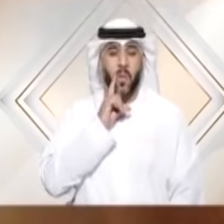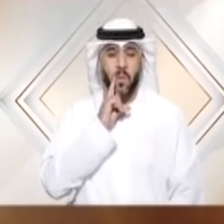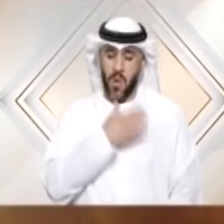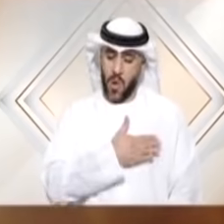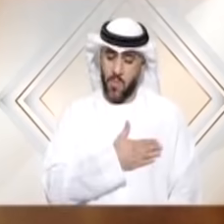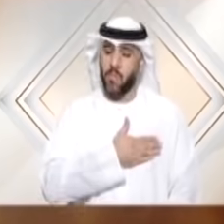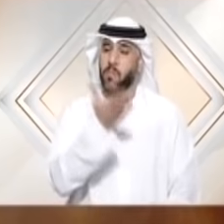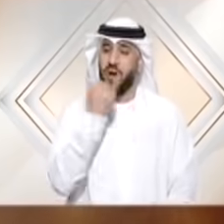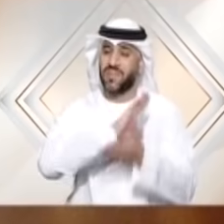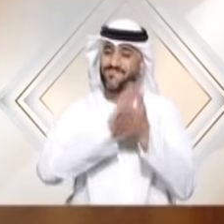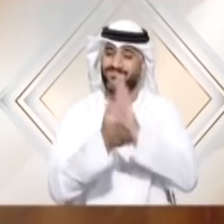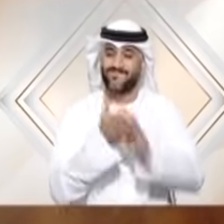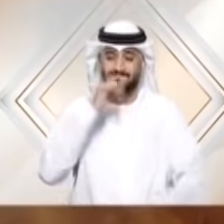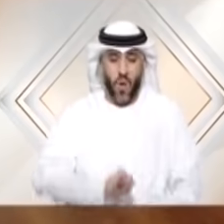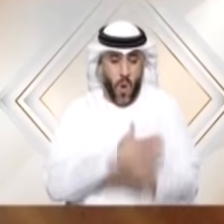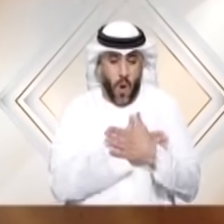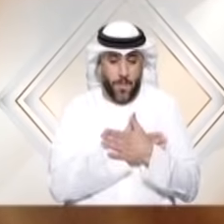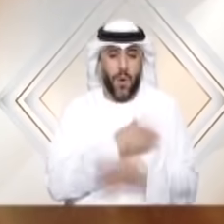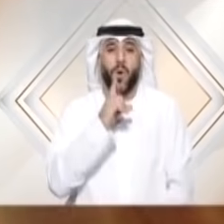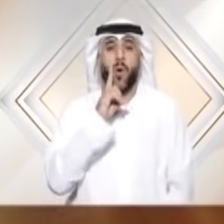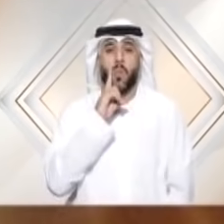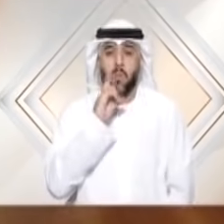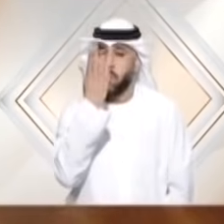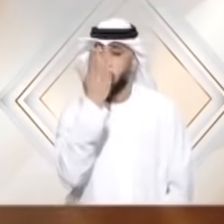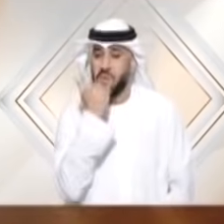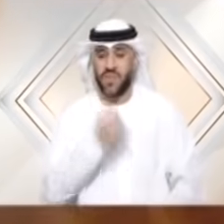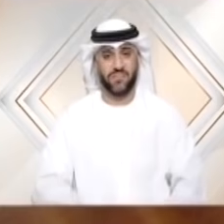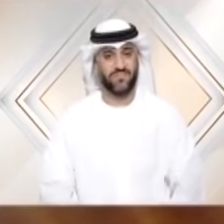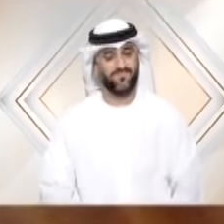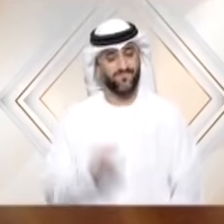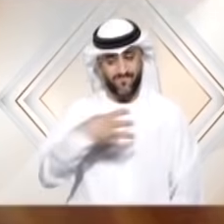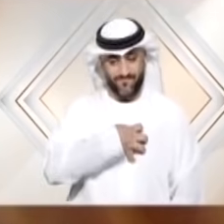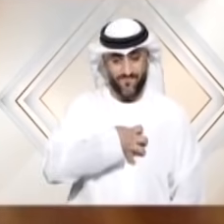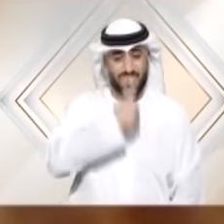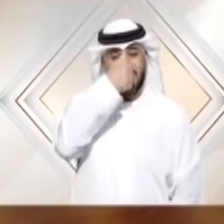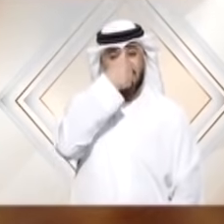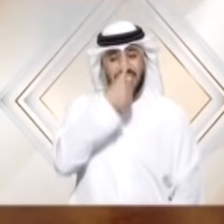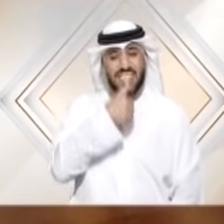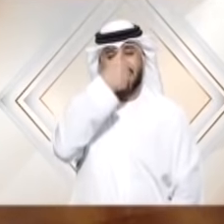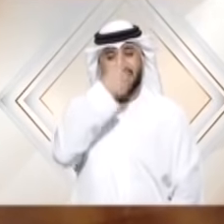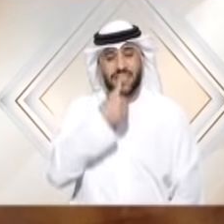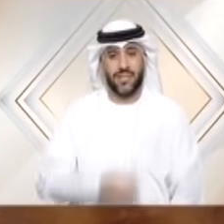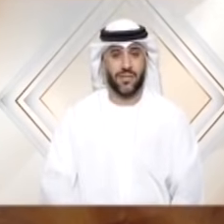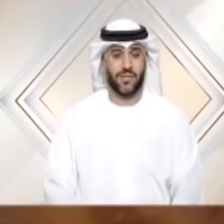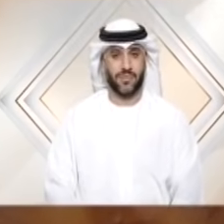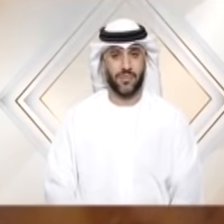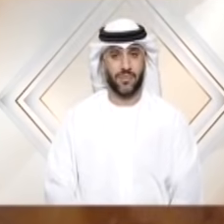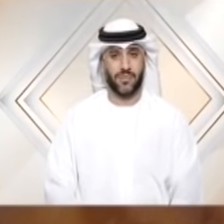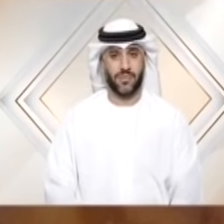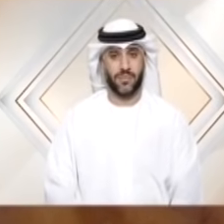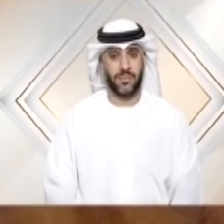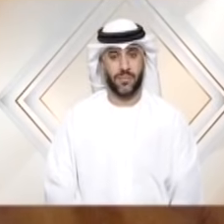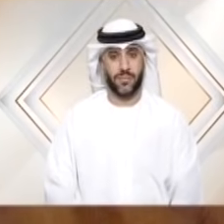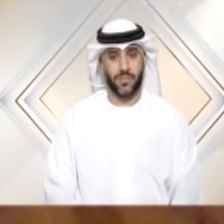بمحبة لا بعطاء لا ولا بشيء. ردت فعلي كانت كتير متضايقة أنا على نفسي. طلعت نزلت الأحوال